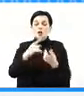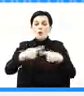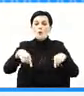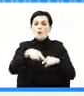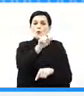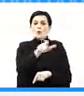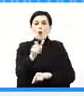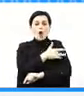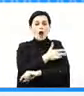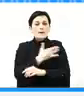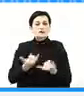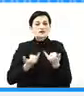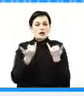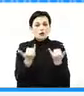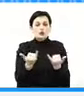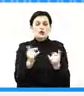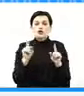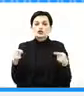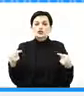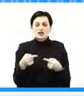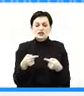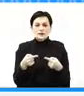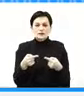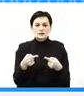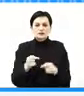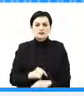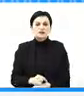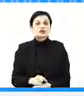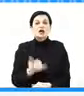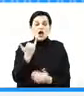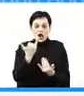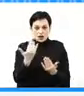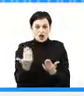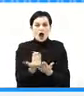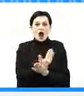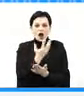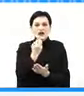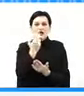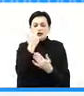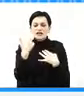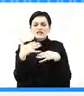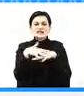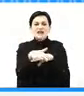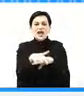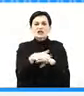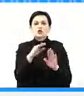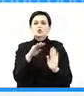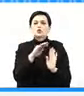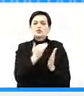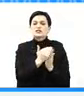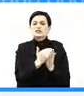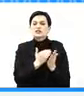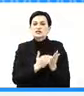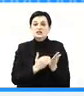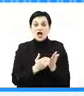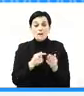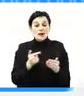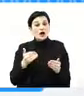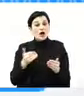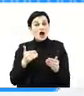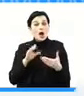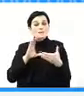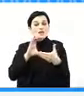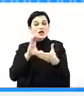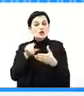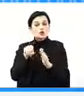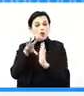მოსახლეობას ემსახურება. შესაბამისად, შემოდის ახალი ინტეგრირებული სისტემა, რომელიც აქამდე მიკროავტობუსებში არ